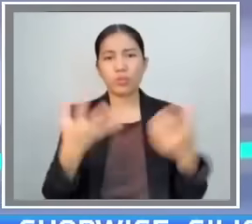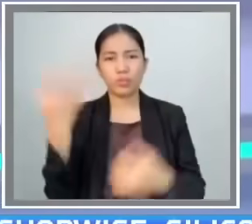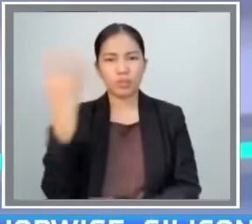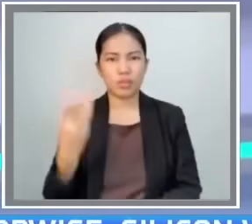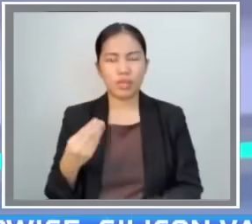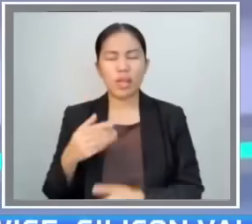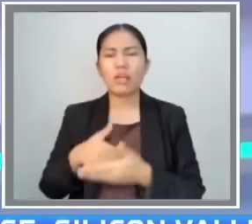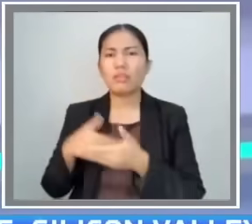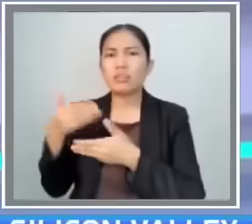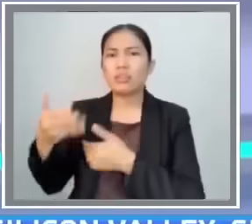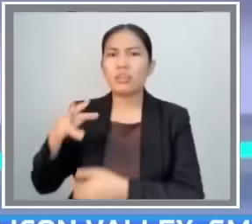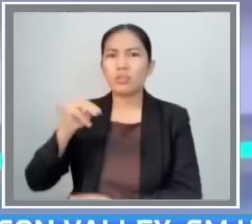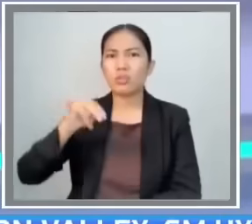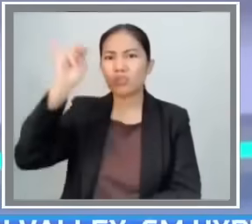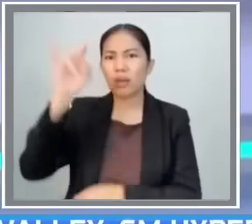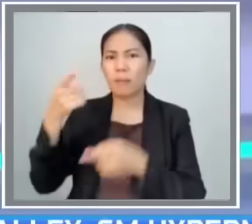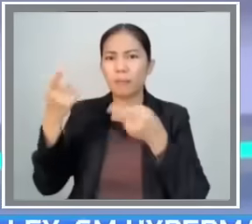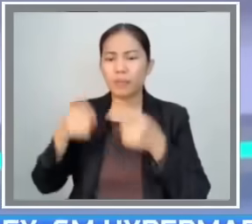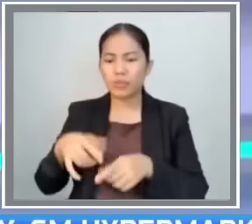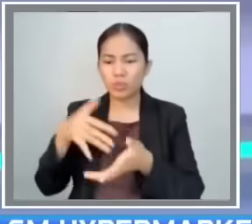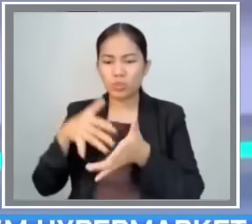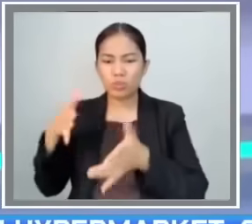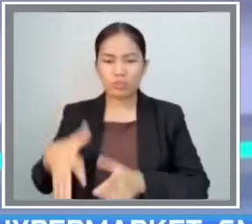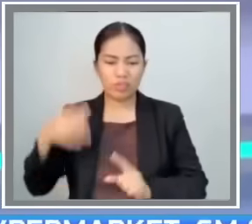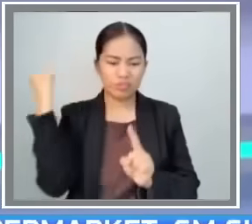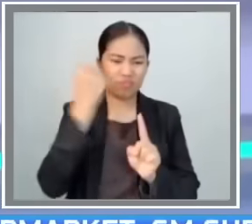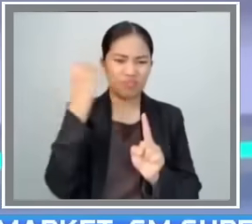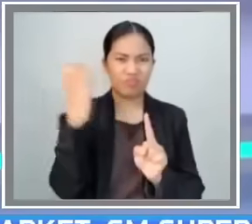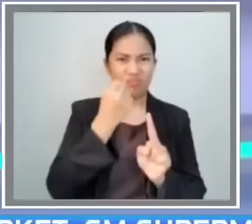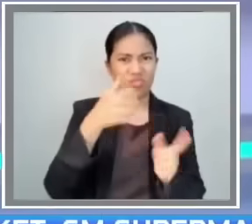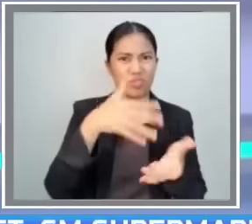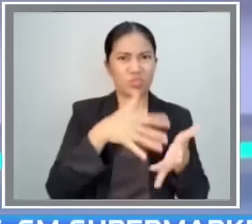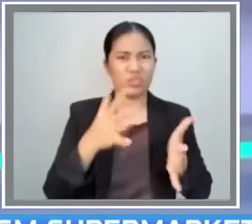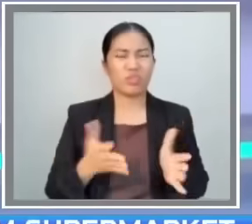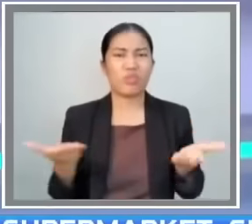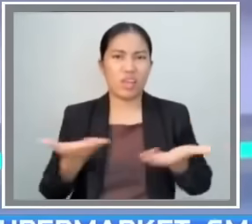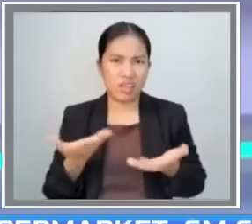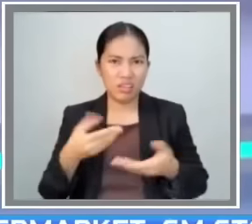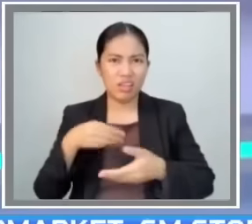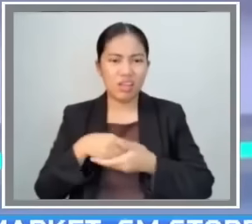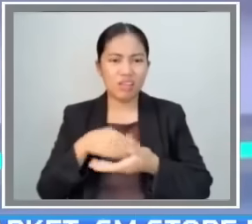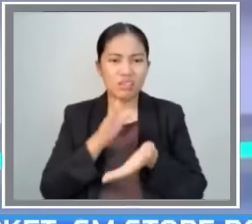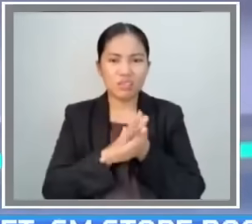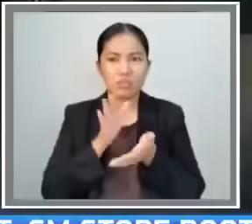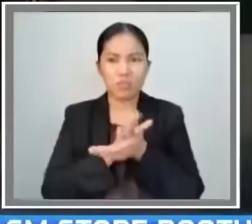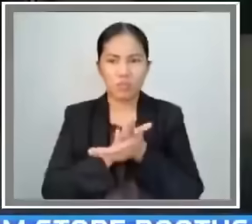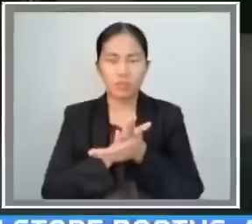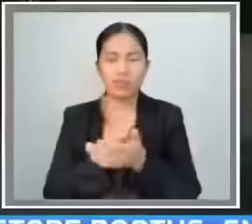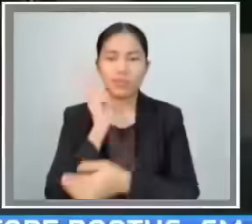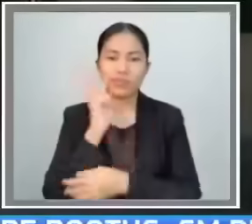niya estudyante sa loob mismo ng eskwelahan. Balitang hati ni James Agustin.